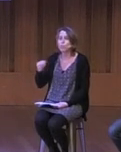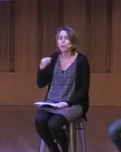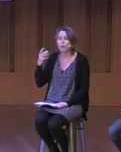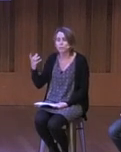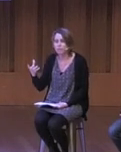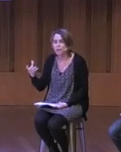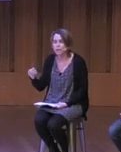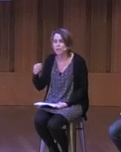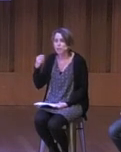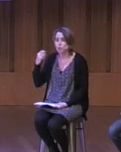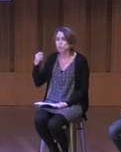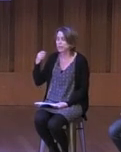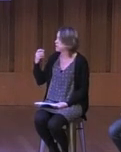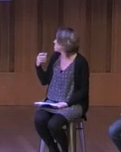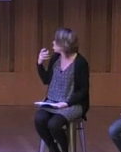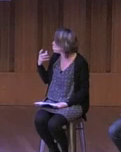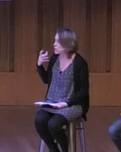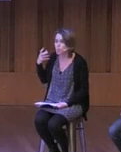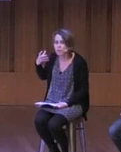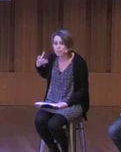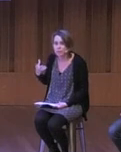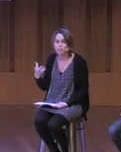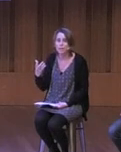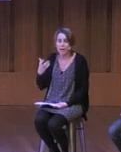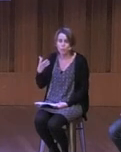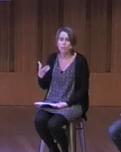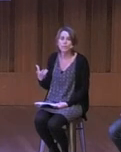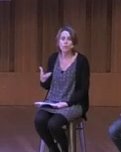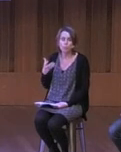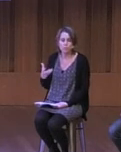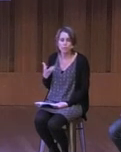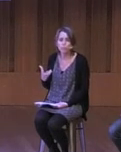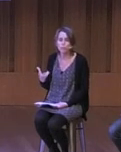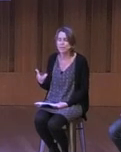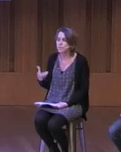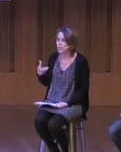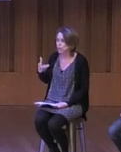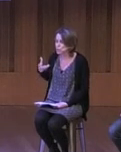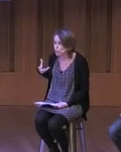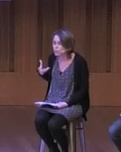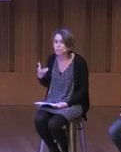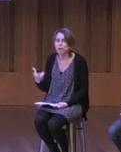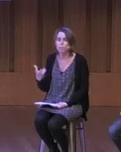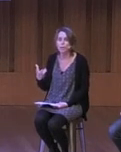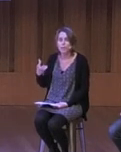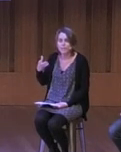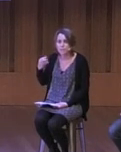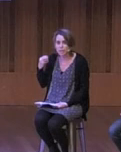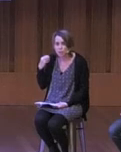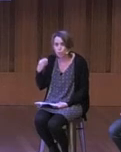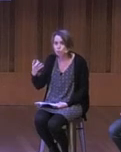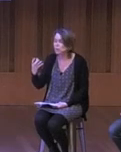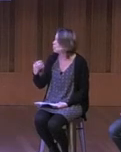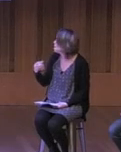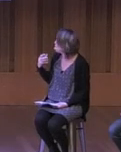També és un corredor ambiental, no? Perquè si aconseguim vertebrar avui en dia com tan important és aconseguir un sistema arbori que